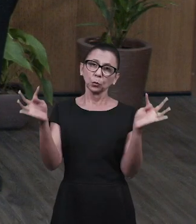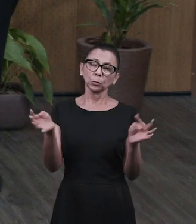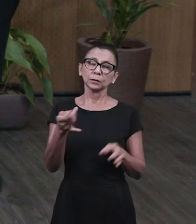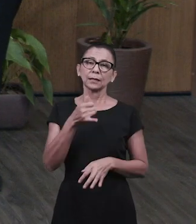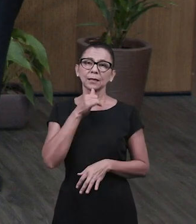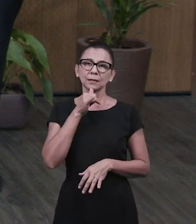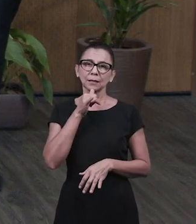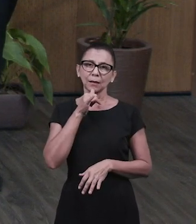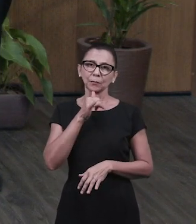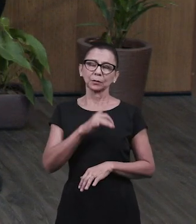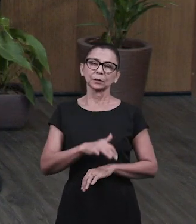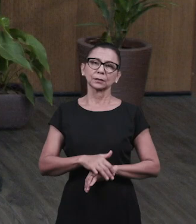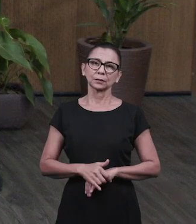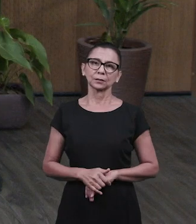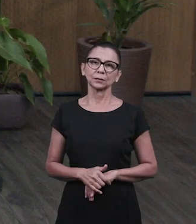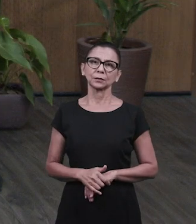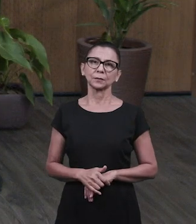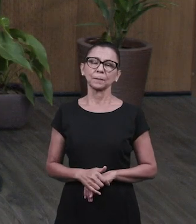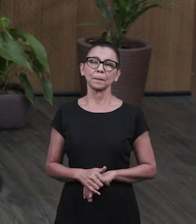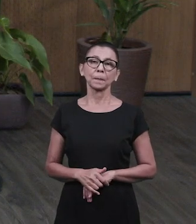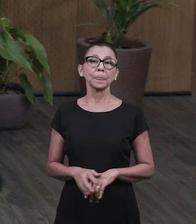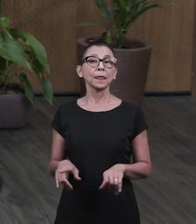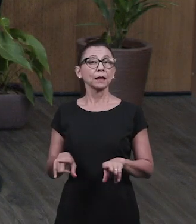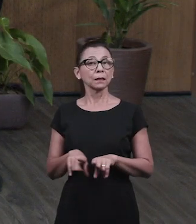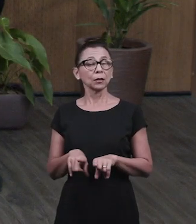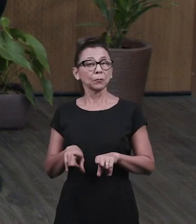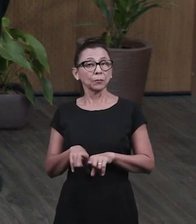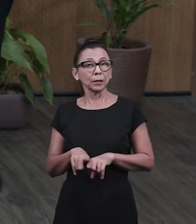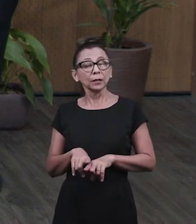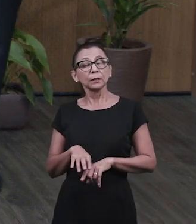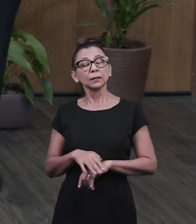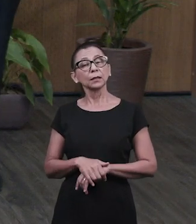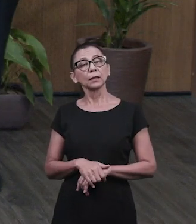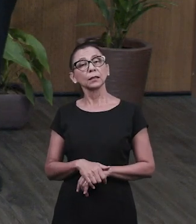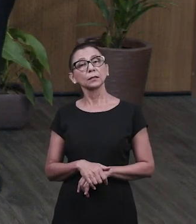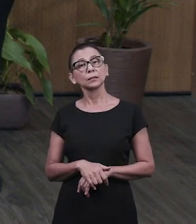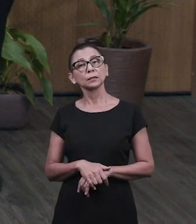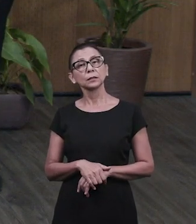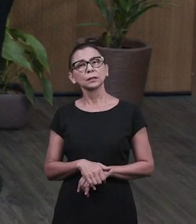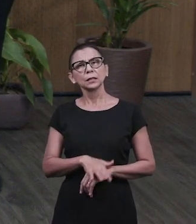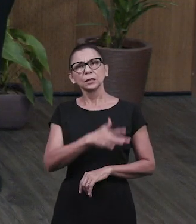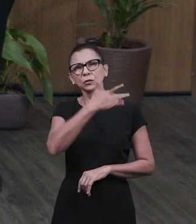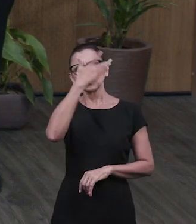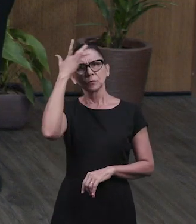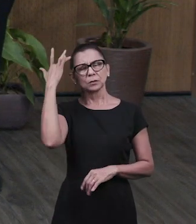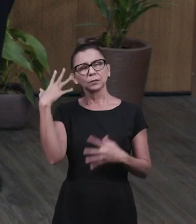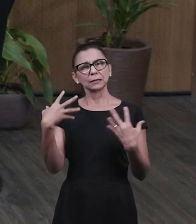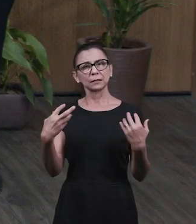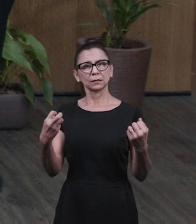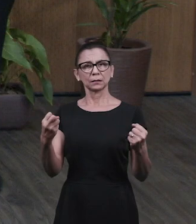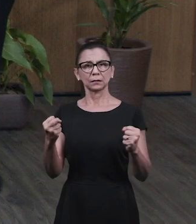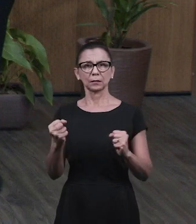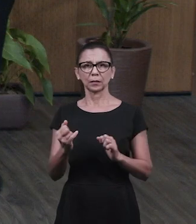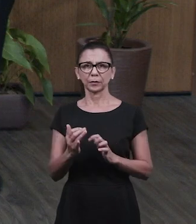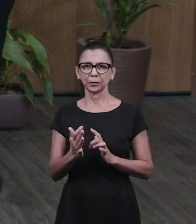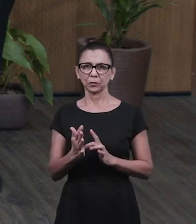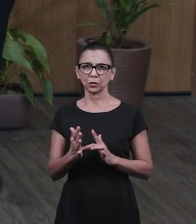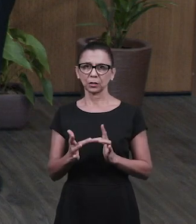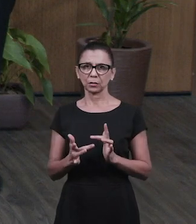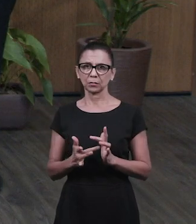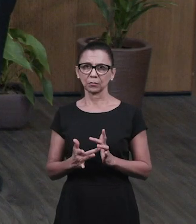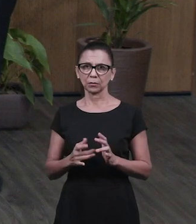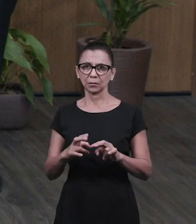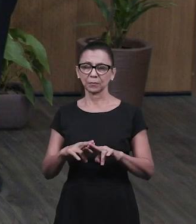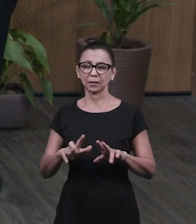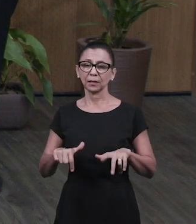à donner, y compris dans la conversion des personnes au Seigneur Jésus,